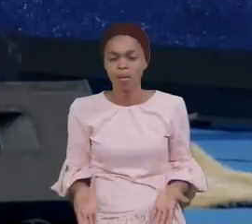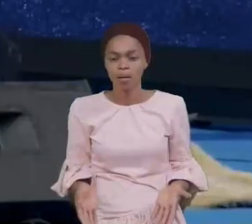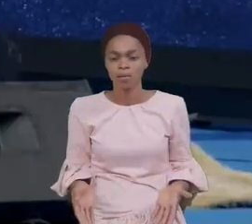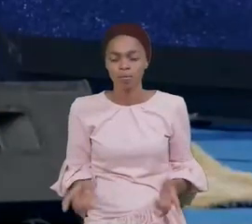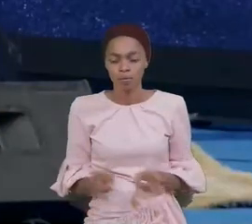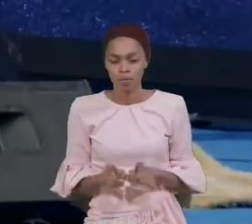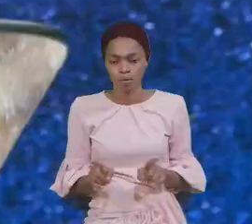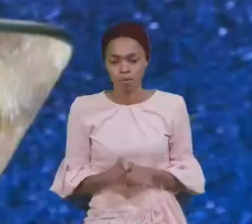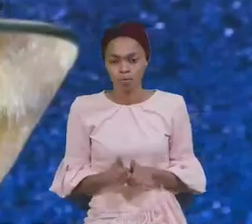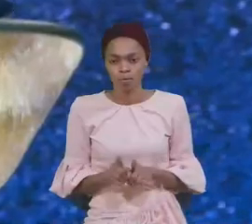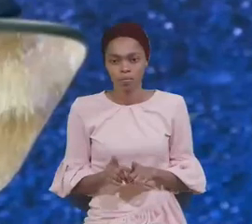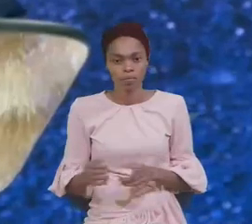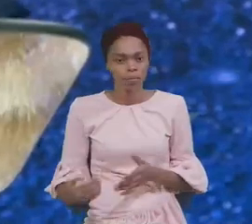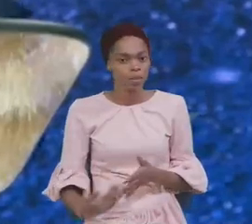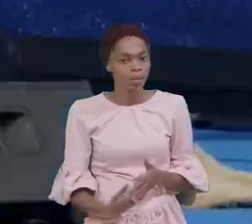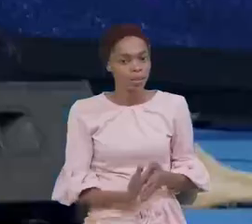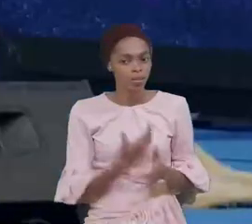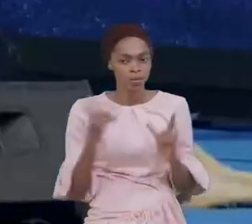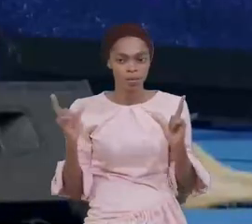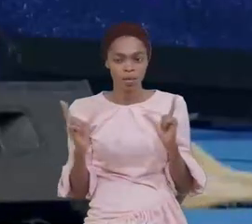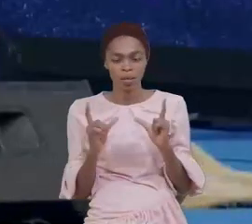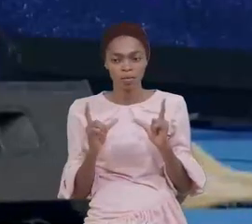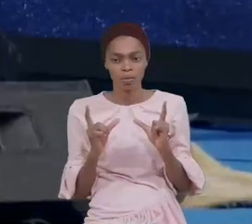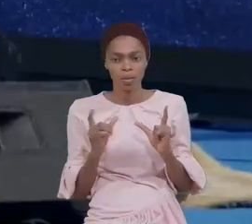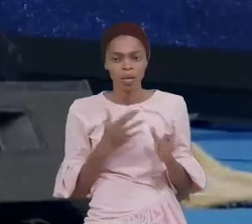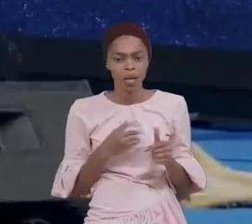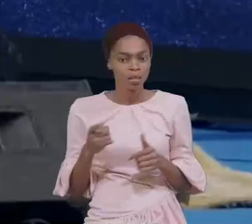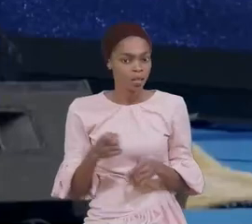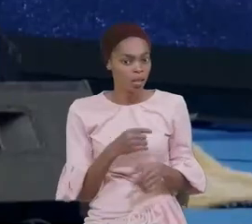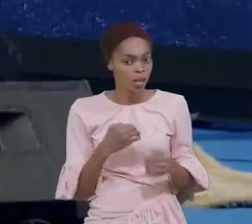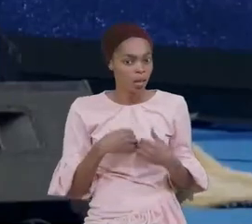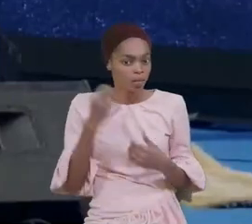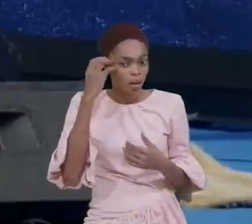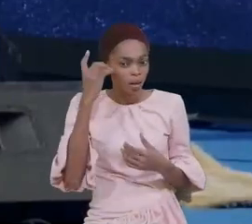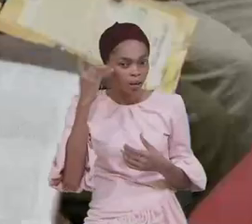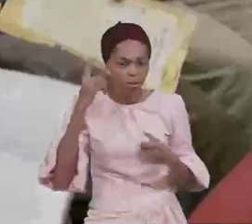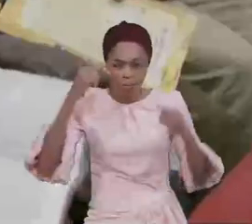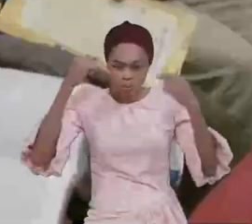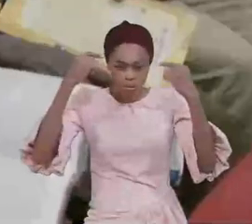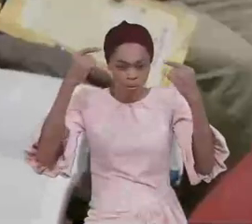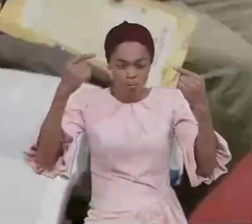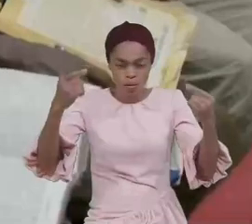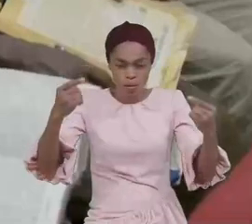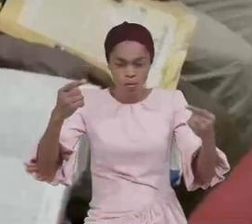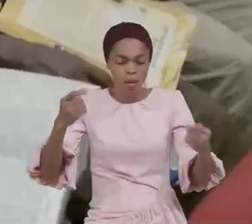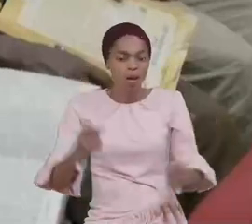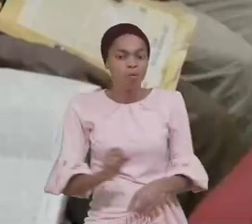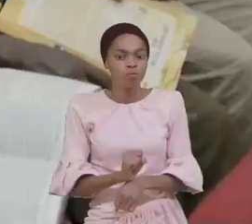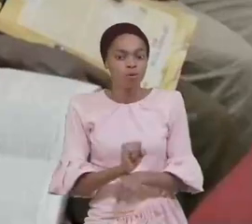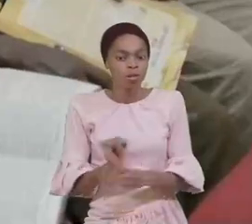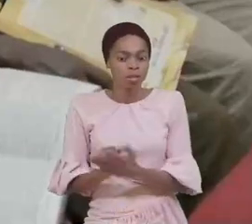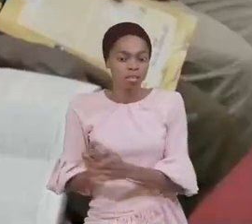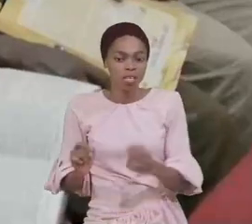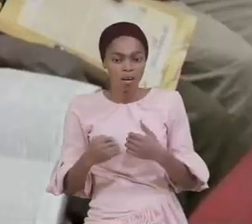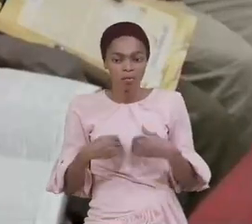et Jason les a reçus. Ils les connaissaient et ils ont entendu les exploits qui ont été faits dans